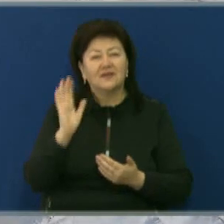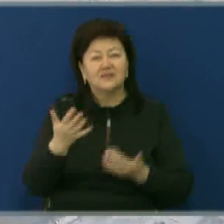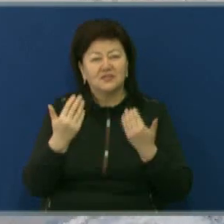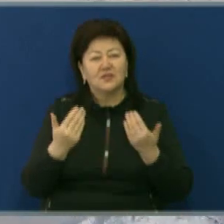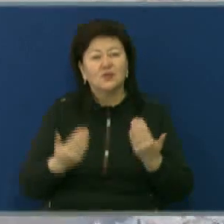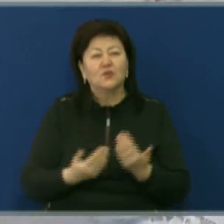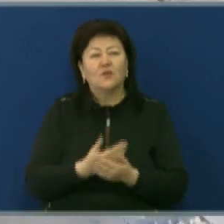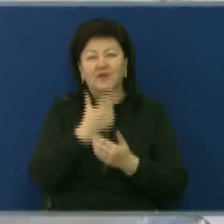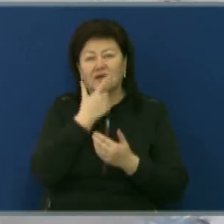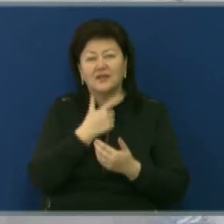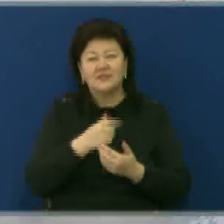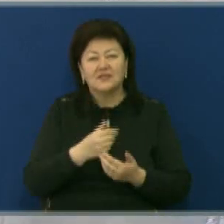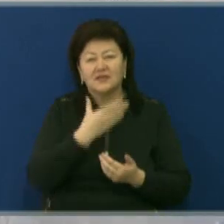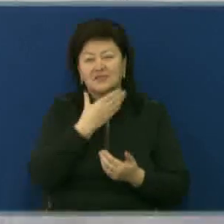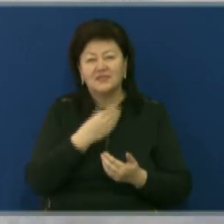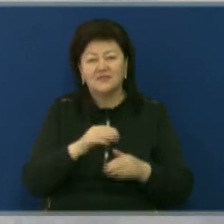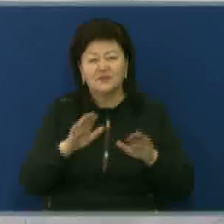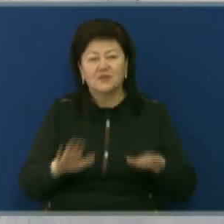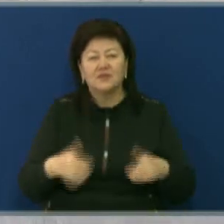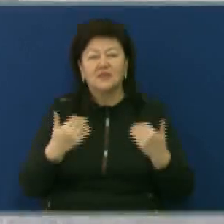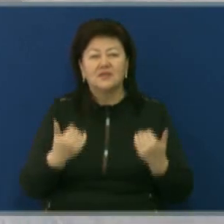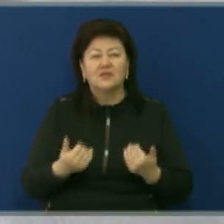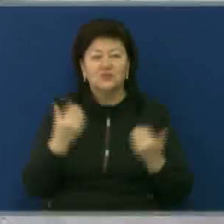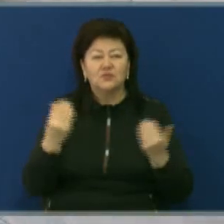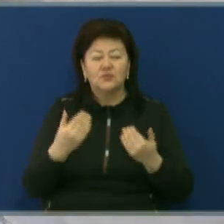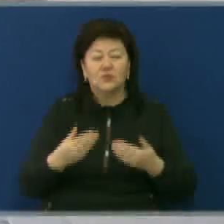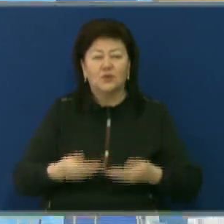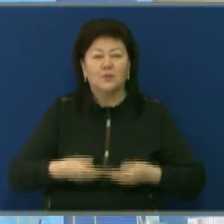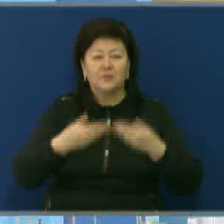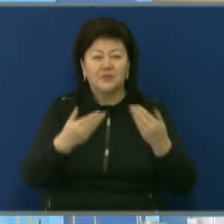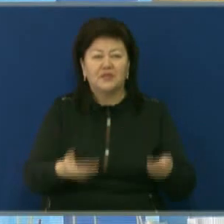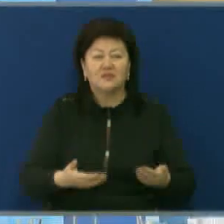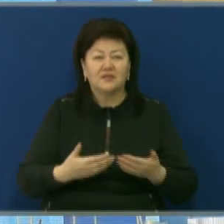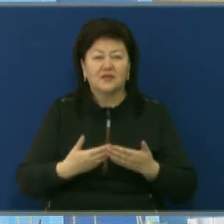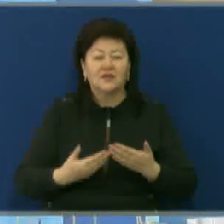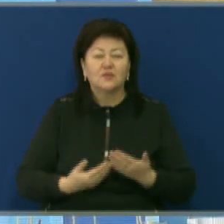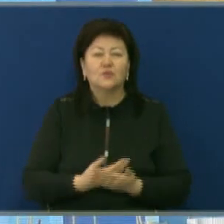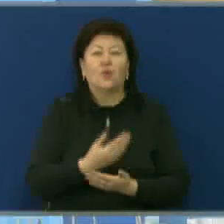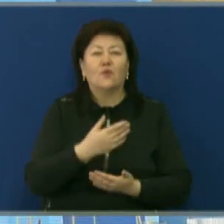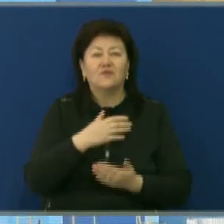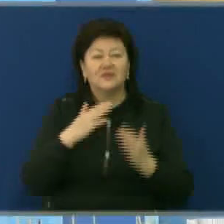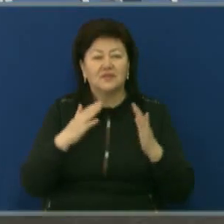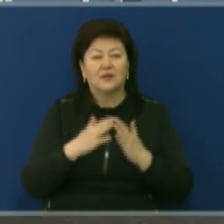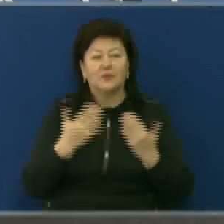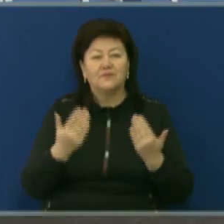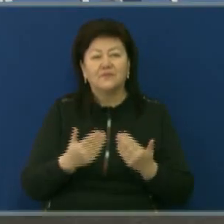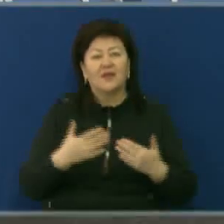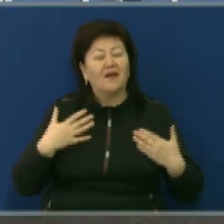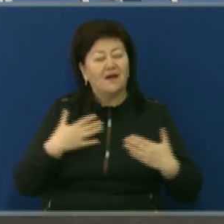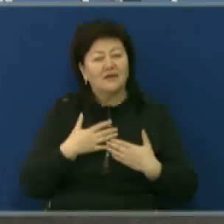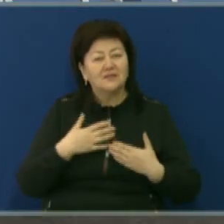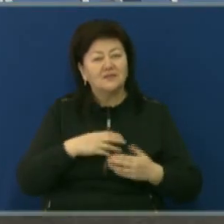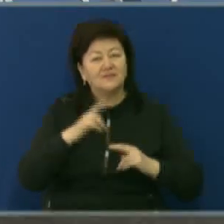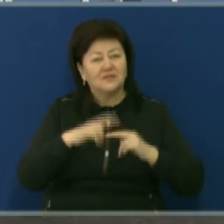Бүгінде мұнда 26 тұрғын үй салынып, пайдалануға берілді. Бұл шамамен 2000 пәтер. Тұрғын үй құрылысы белсенді жалғасуда.